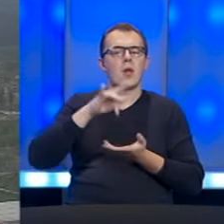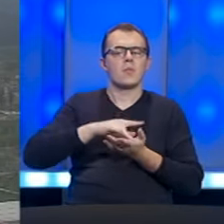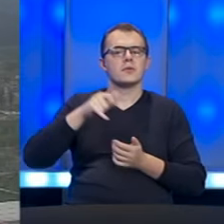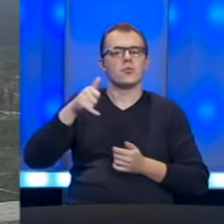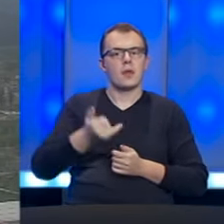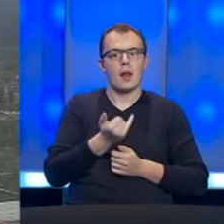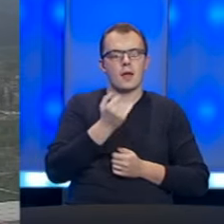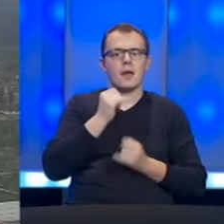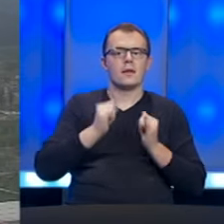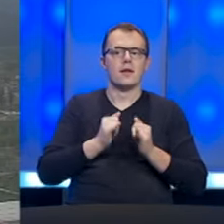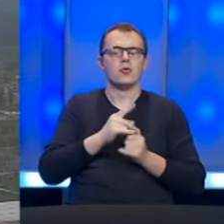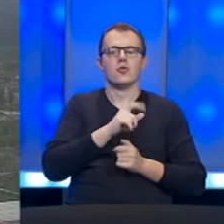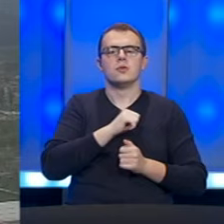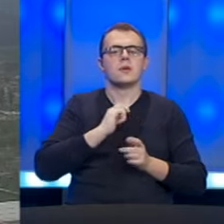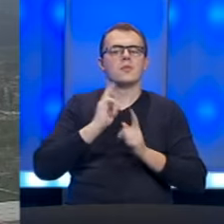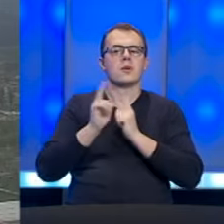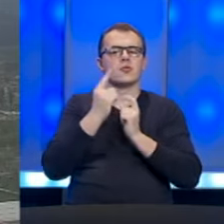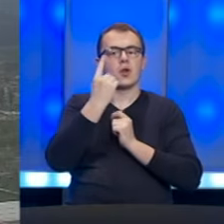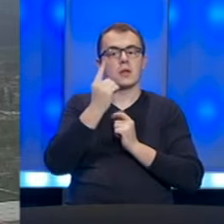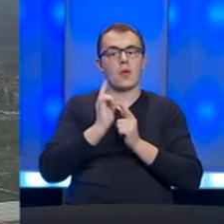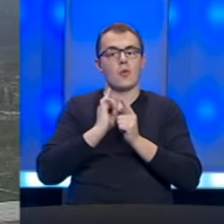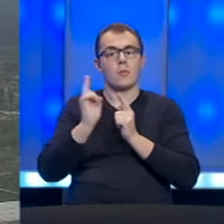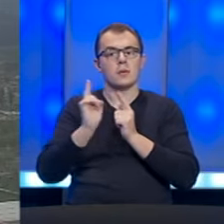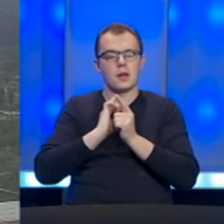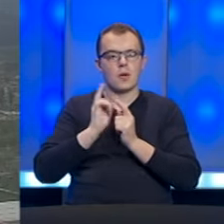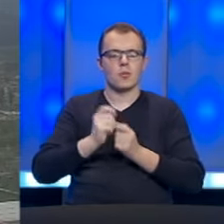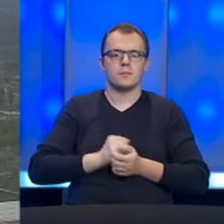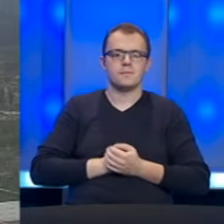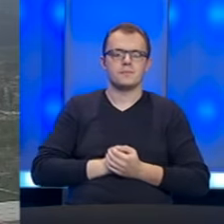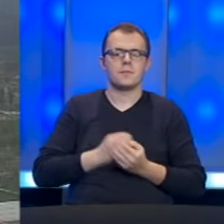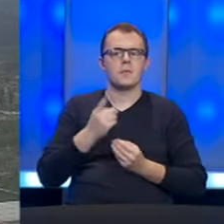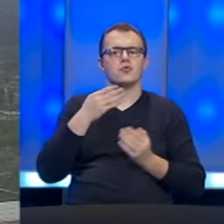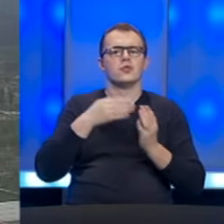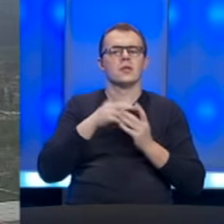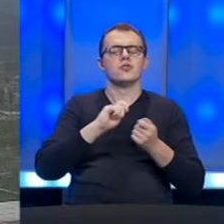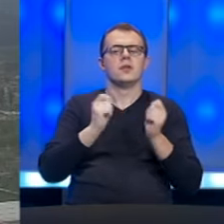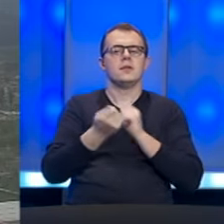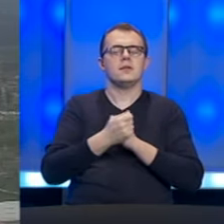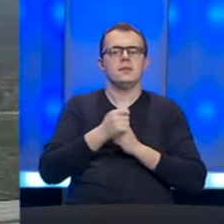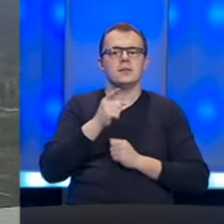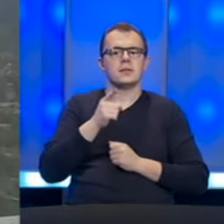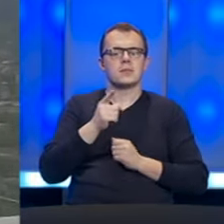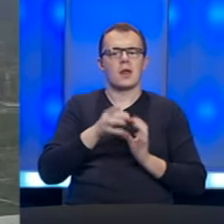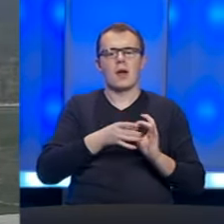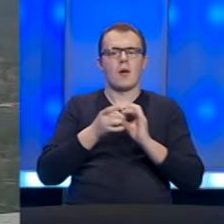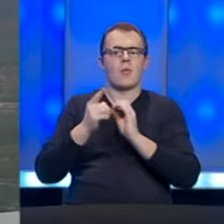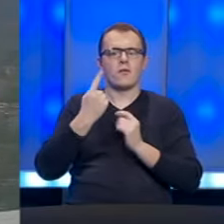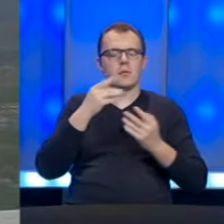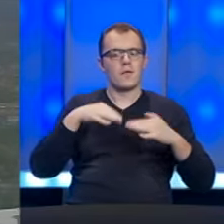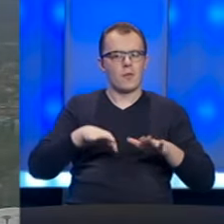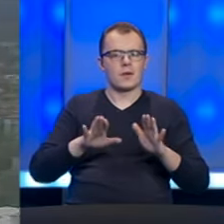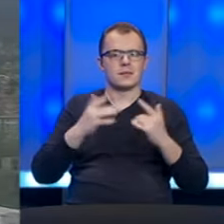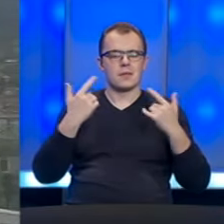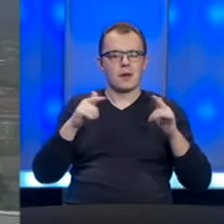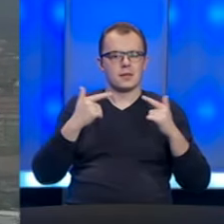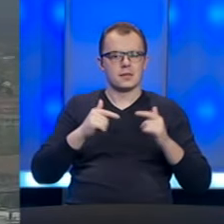Jelina, trenutno se saobraća jednom trakom naizmjenično. Što se tiče izmjena povodom prvomajskih